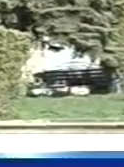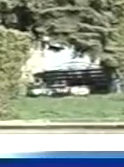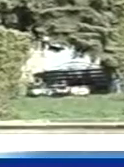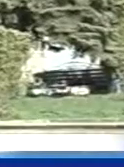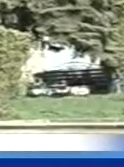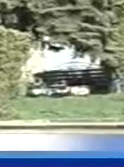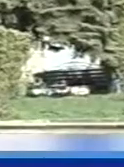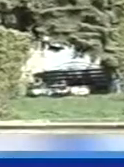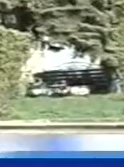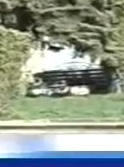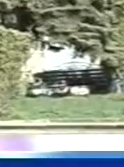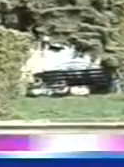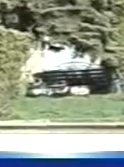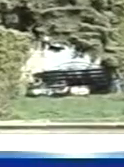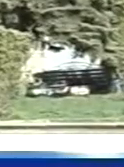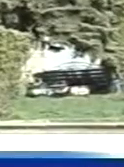МУЗЫКАЛЬНАЯ ЗАСТАВКА